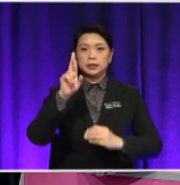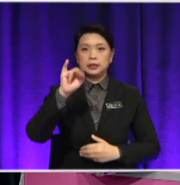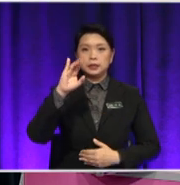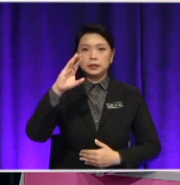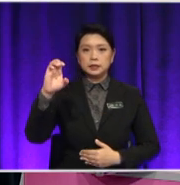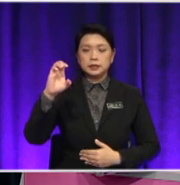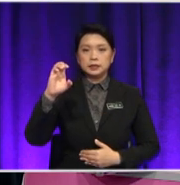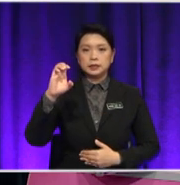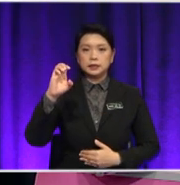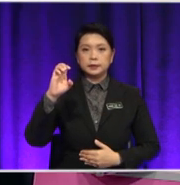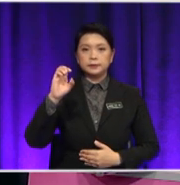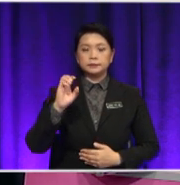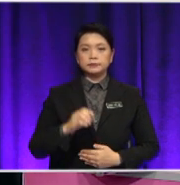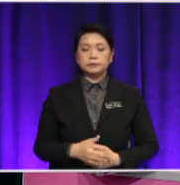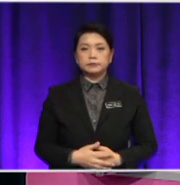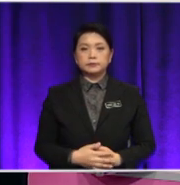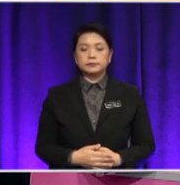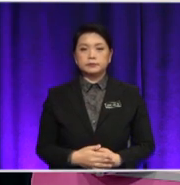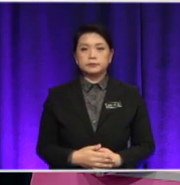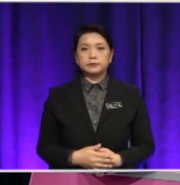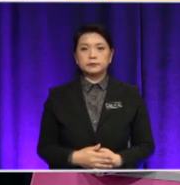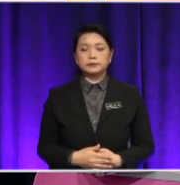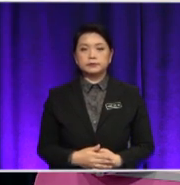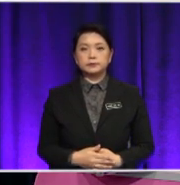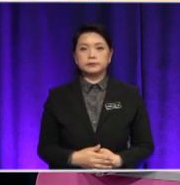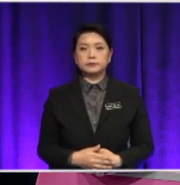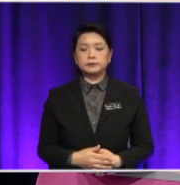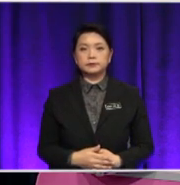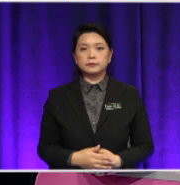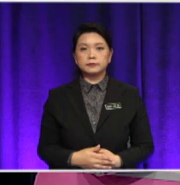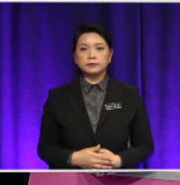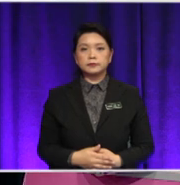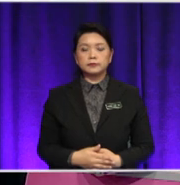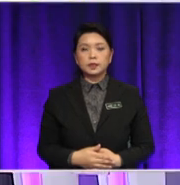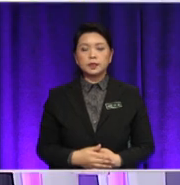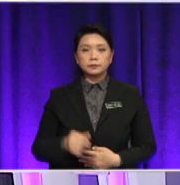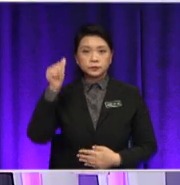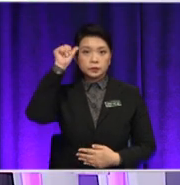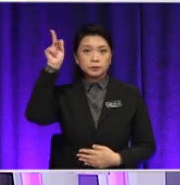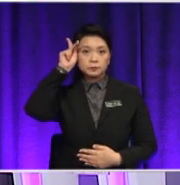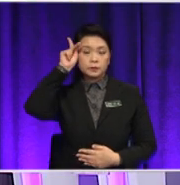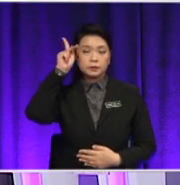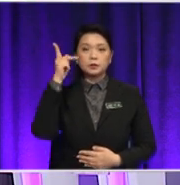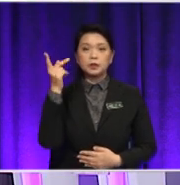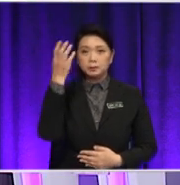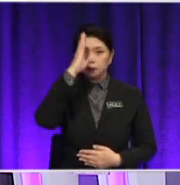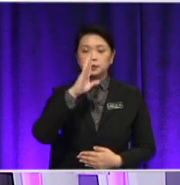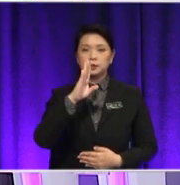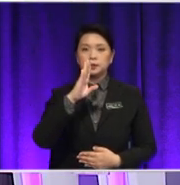membengkak. Okay. Akmal pernah tak bengkak dia kena bola kat kaki ke? Pernah, cikgu. Tersepat dinding,